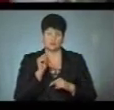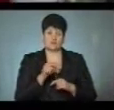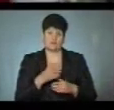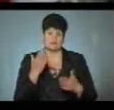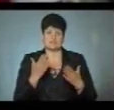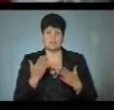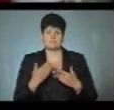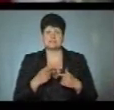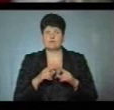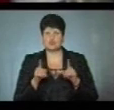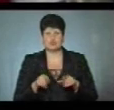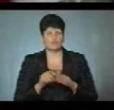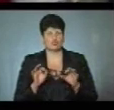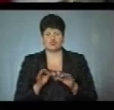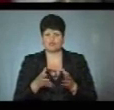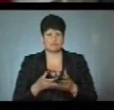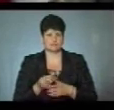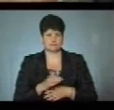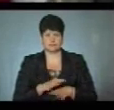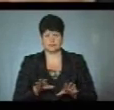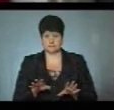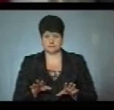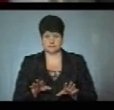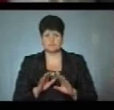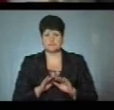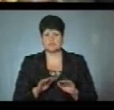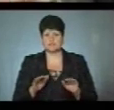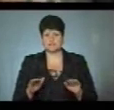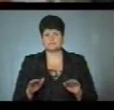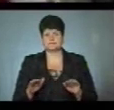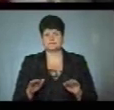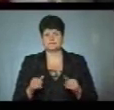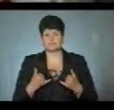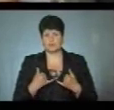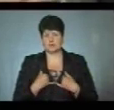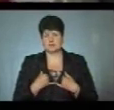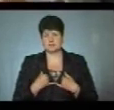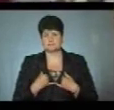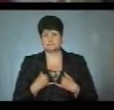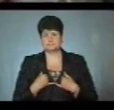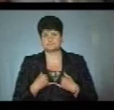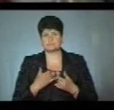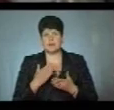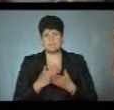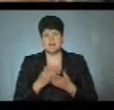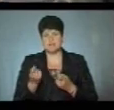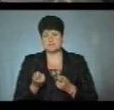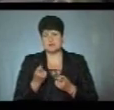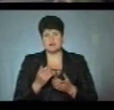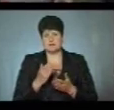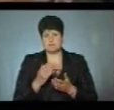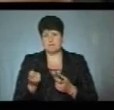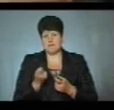Ми за путівку нічого не заплатили. Діти в нас мало забезпечені,